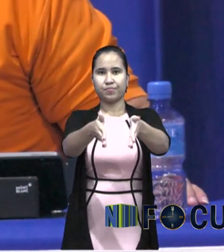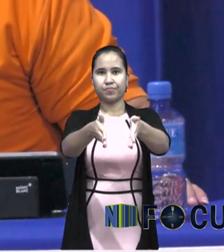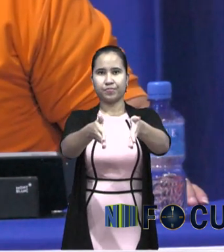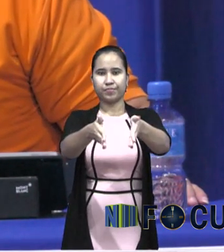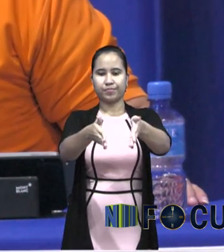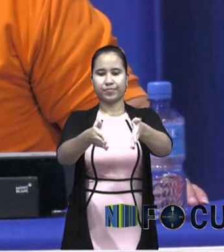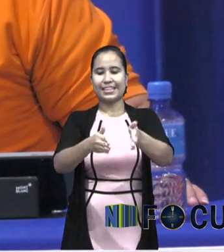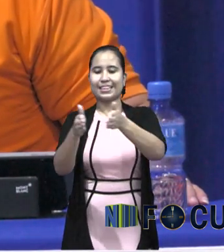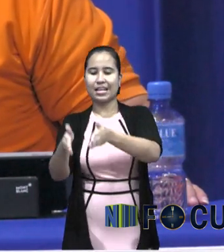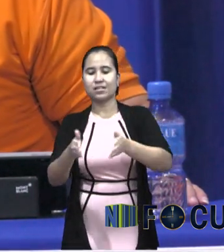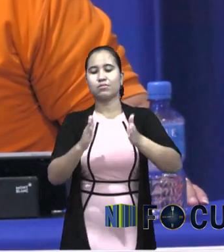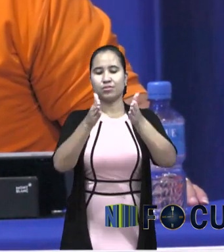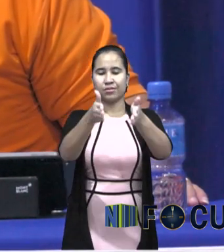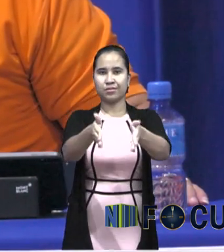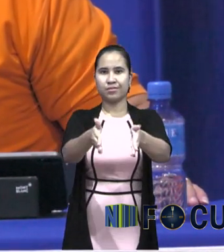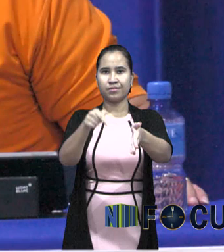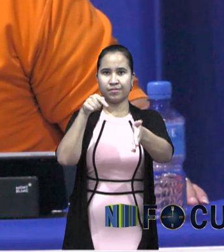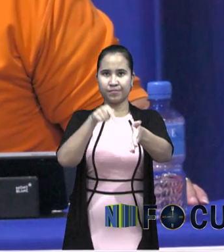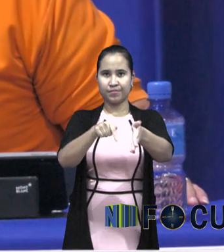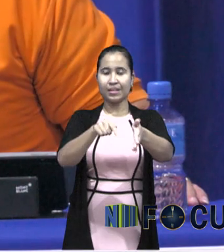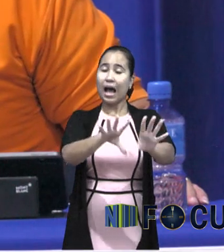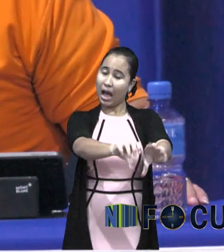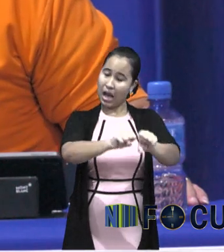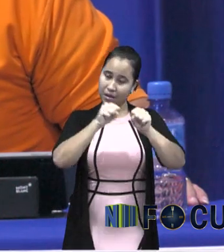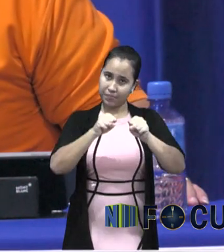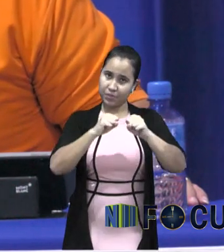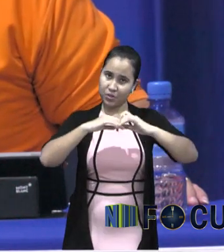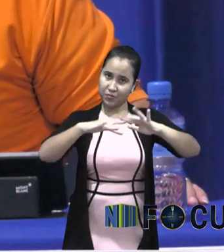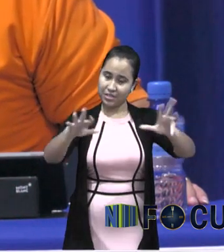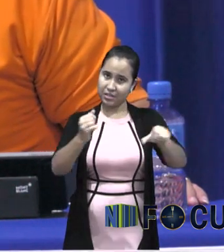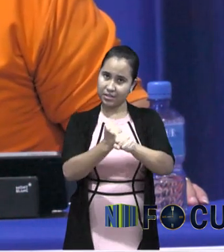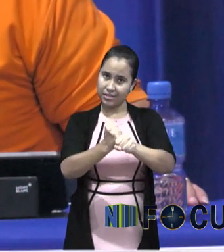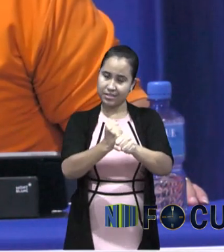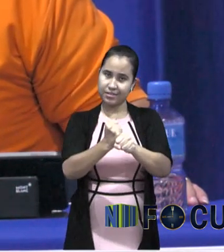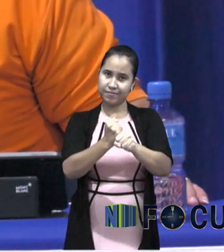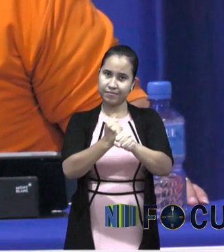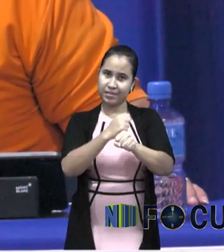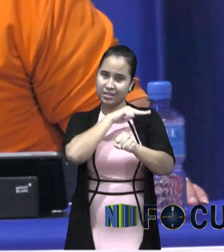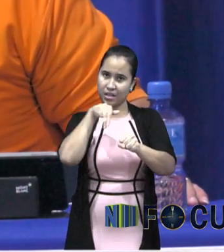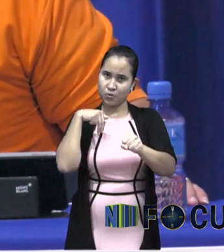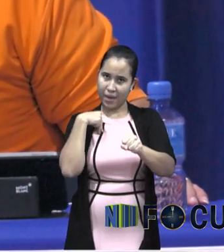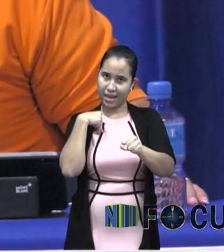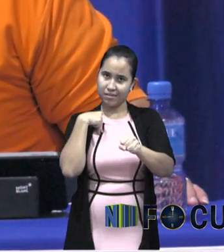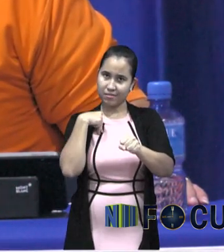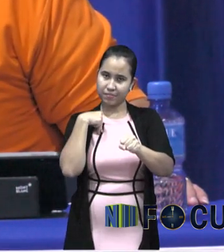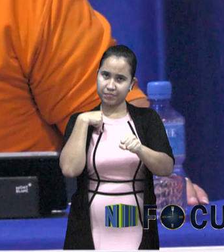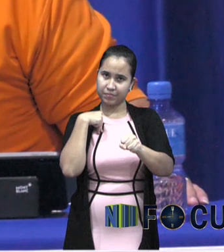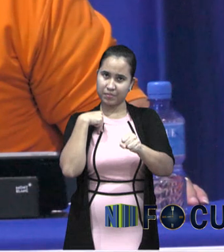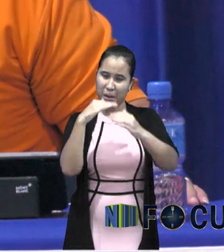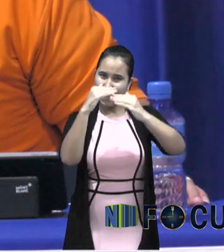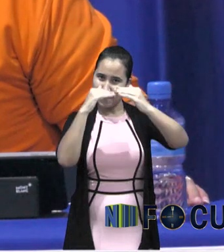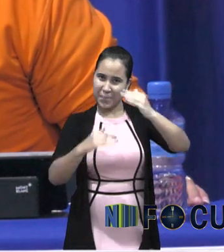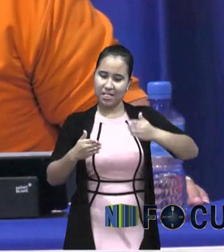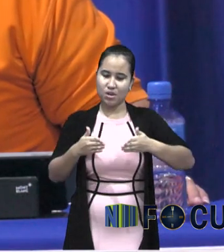allernaast de Weidenbosbrug, dat daarop is opgetreden door de diverse diensten. En dus dat we in elk geval een stuk minder